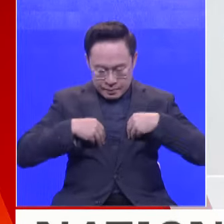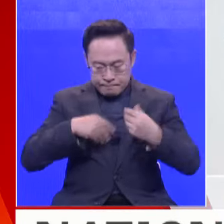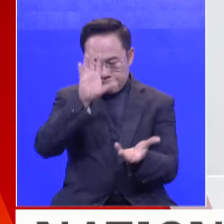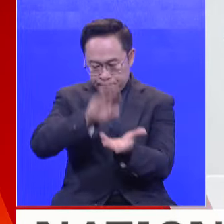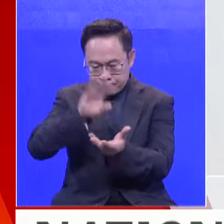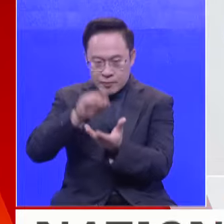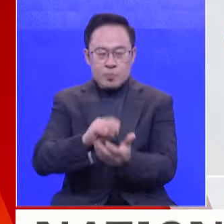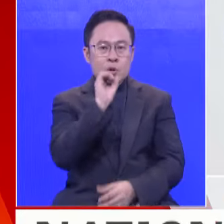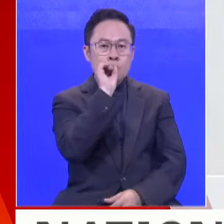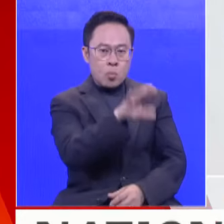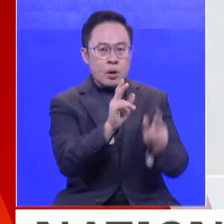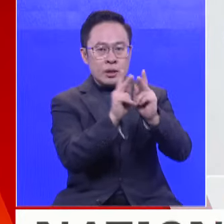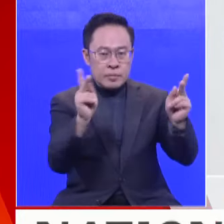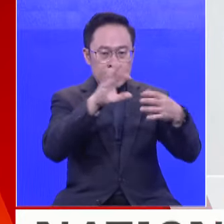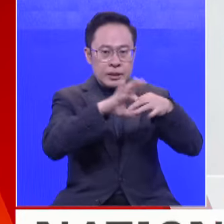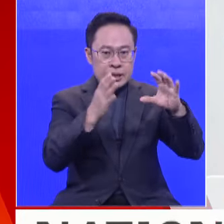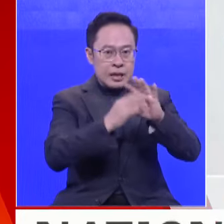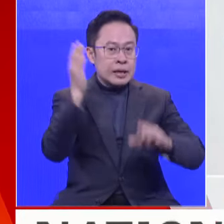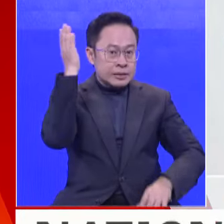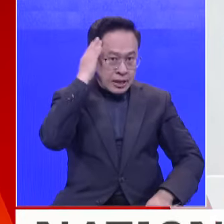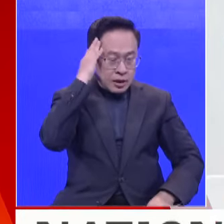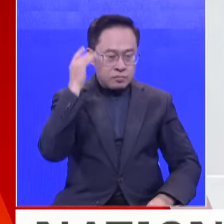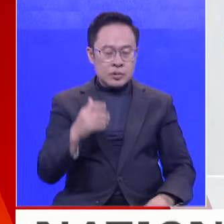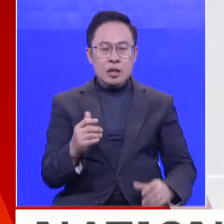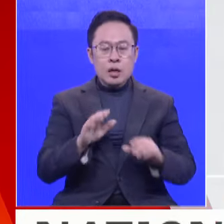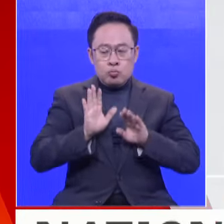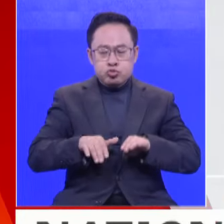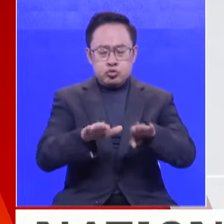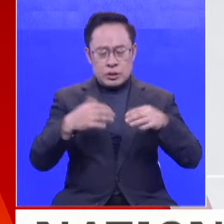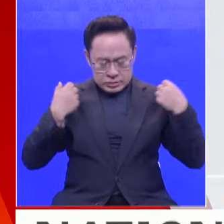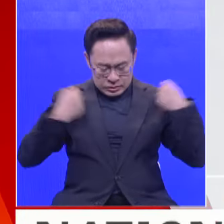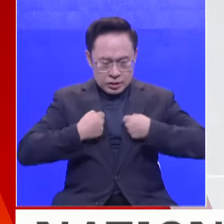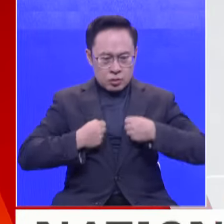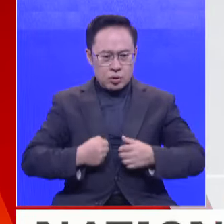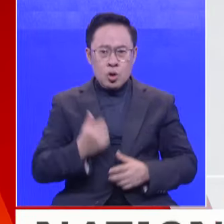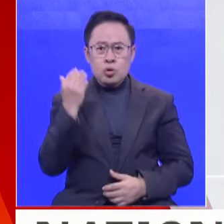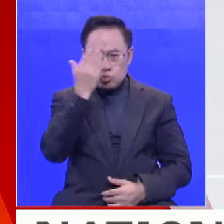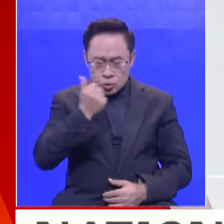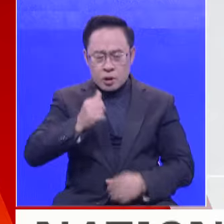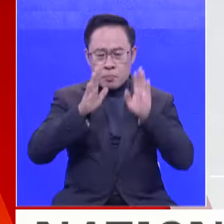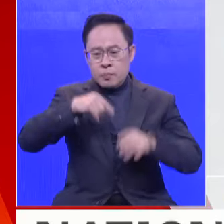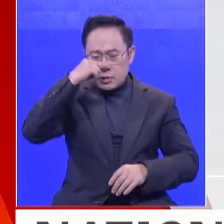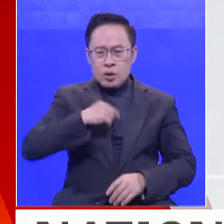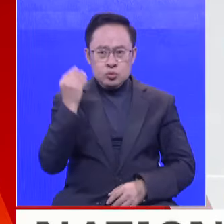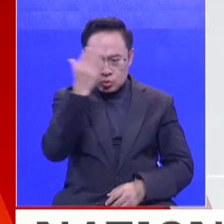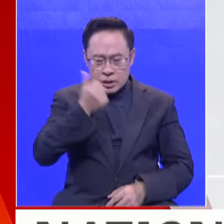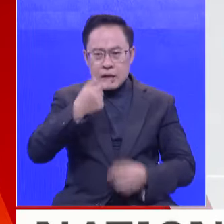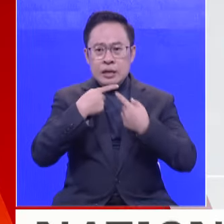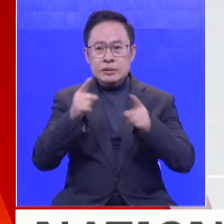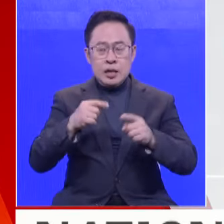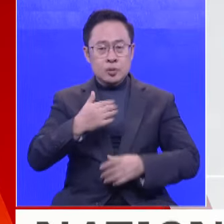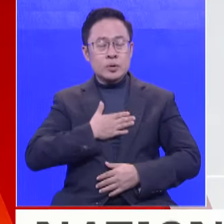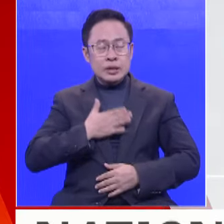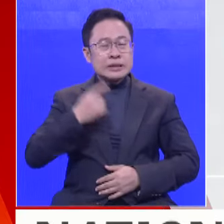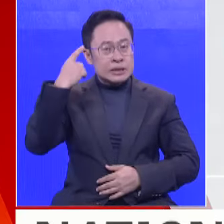ดว่าการตัดชุดในแบบที่วิจารณ์กันมันออกมาจริงๆตัวท่านมองว่ามันก็ดูเป็นไทยๆดีแต่ก็อาจจะคิดอีกมุมนึงว่าเอ๊ะถ้